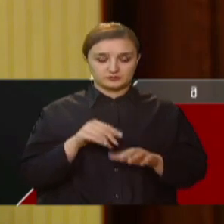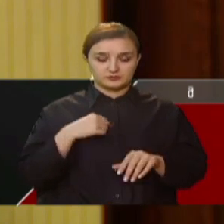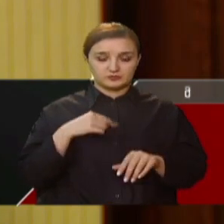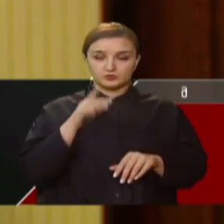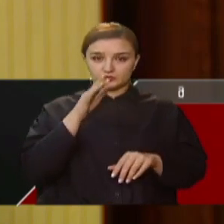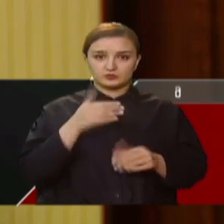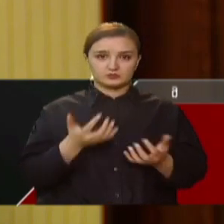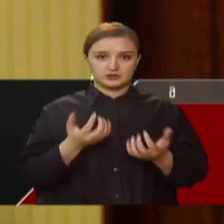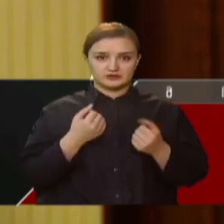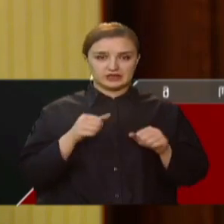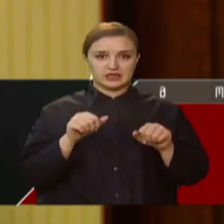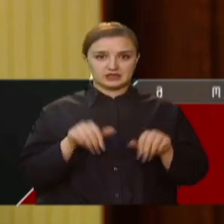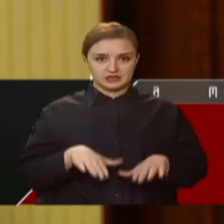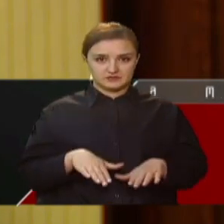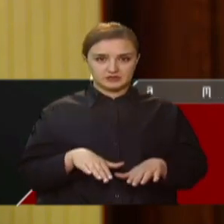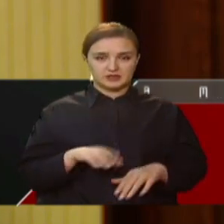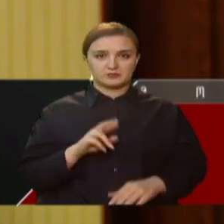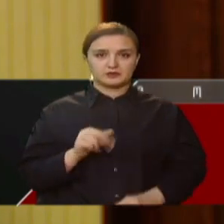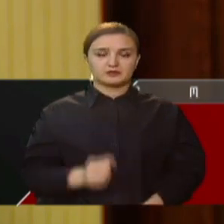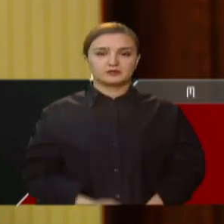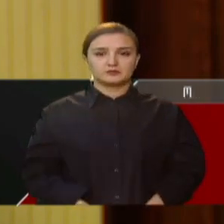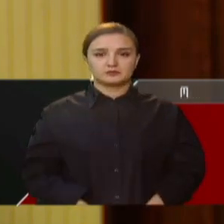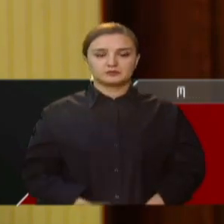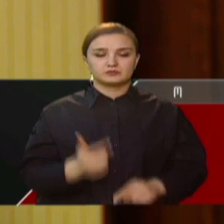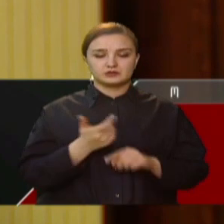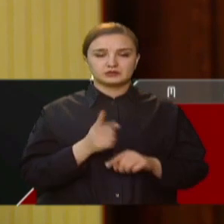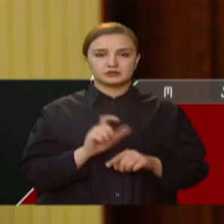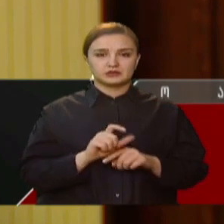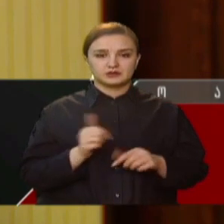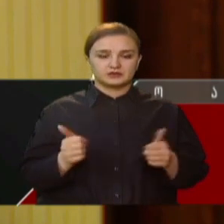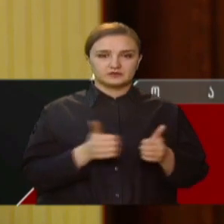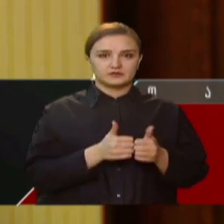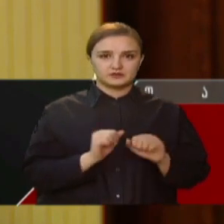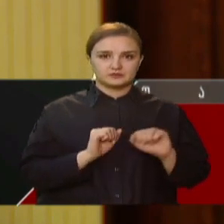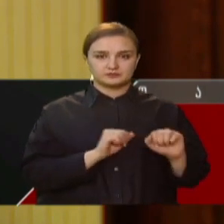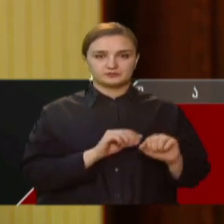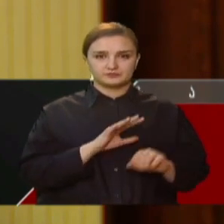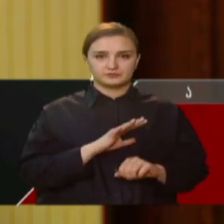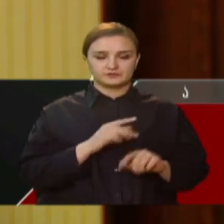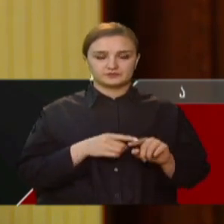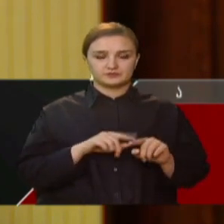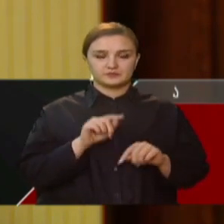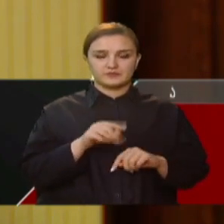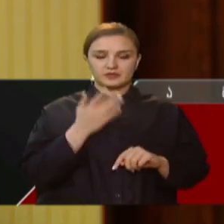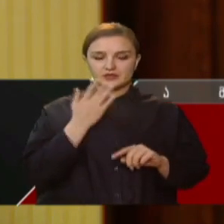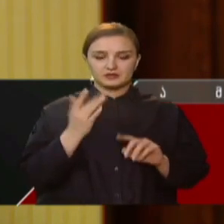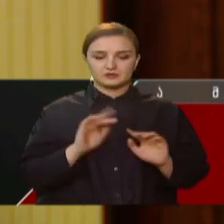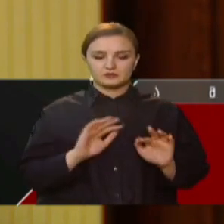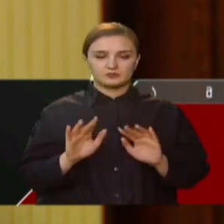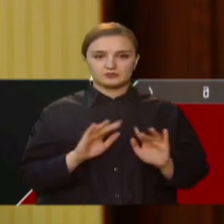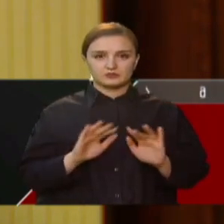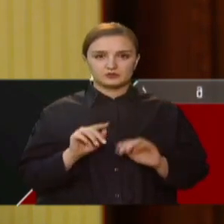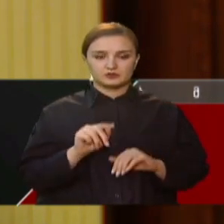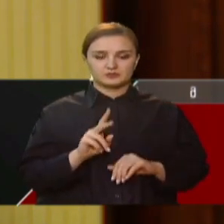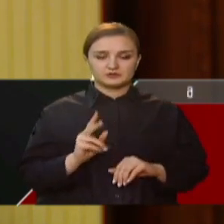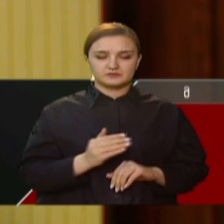მივიღეს გადაწყვეტილება და ძალიან დაუდექით გვერდით იმ ნაციონალურ მოძრაობას,